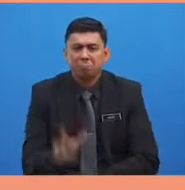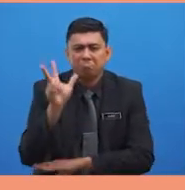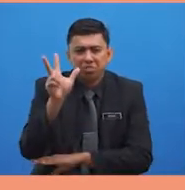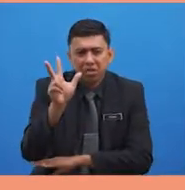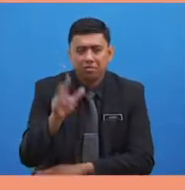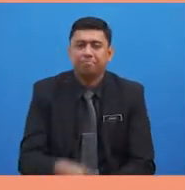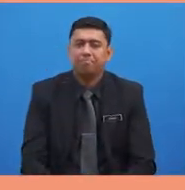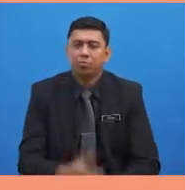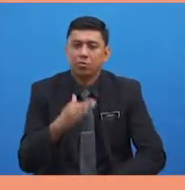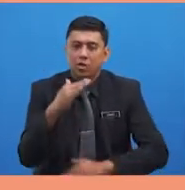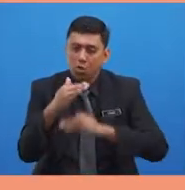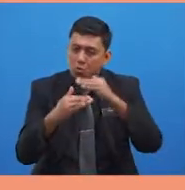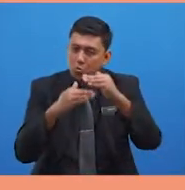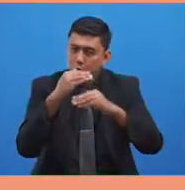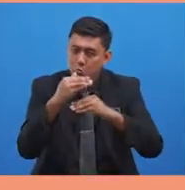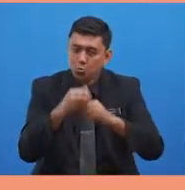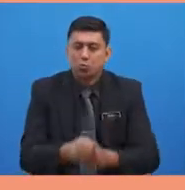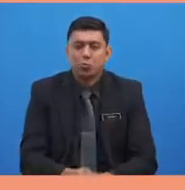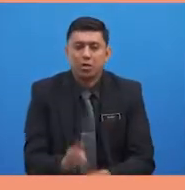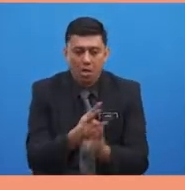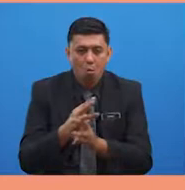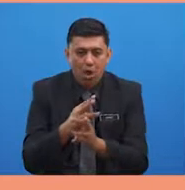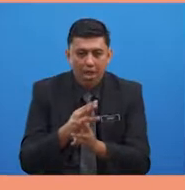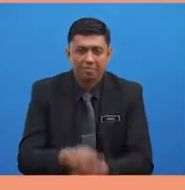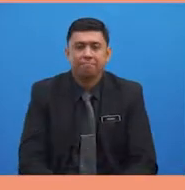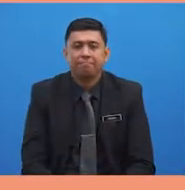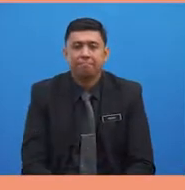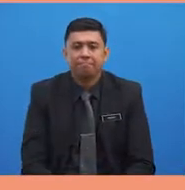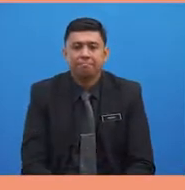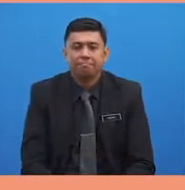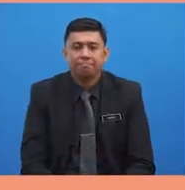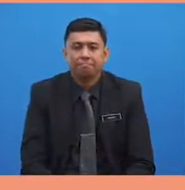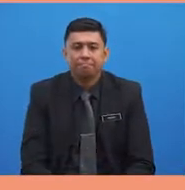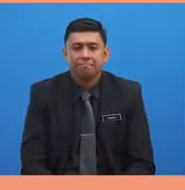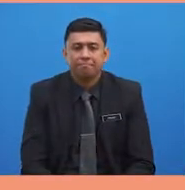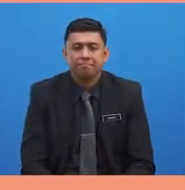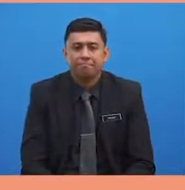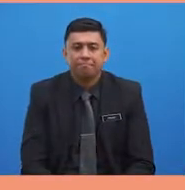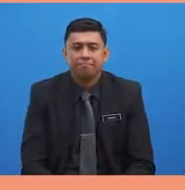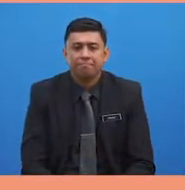Ketiga, penggunaan struktur kawalan.